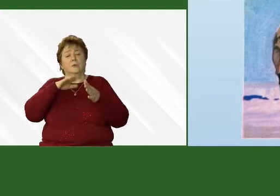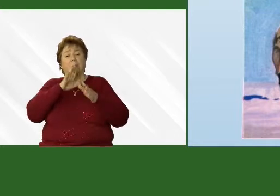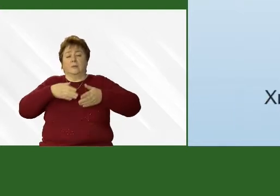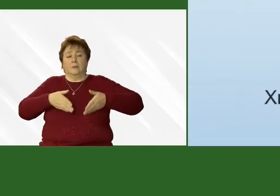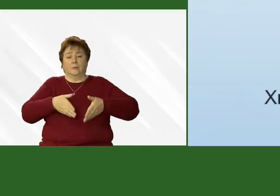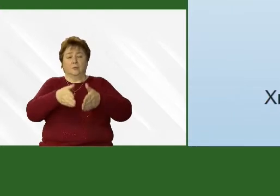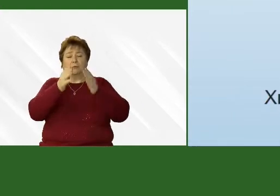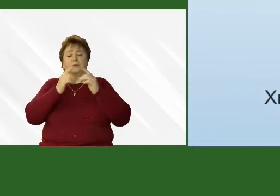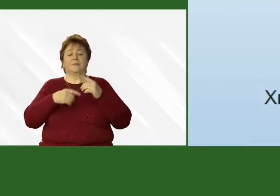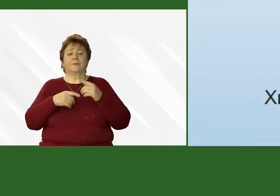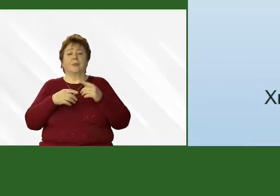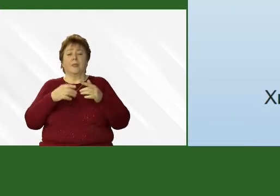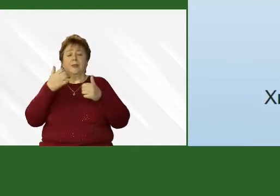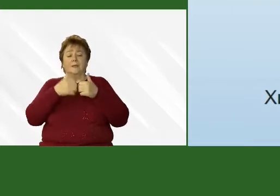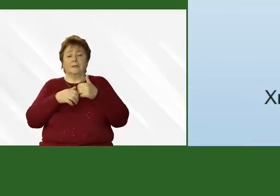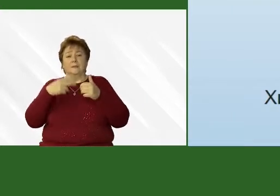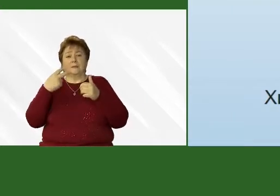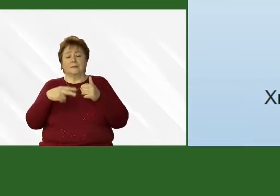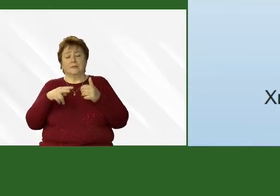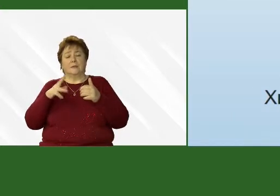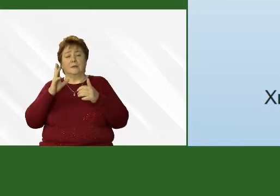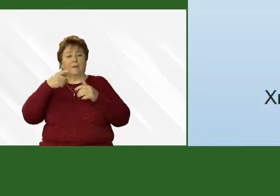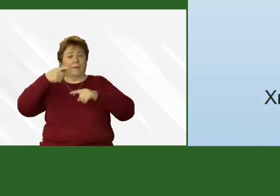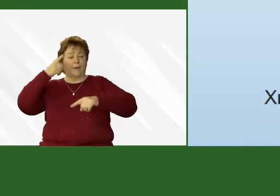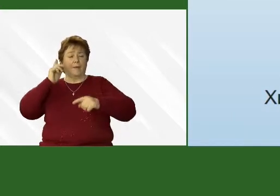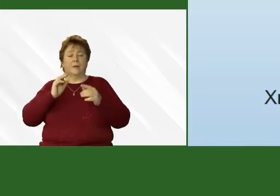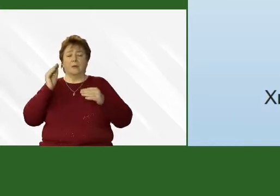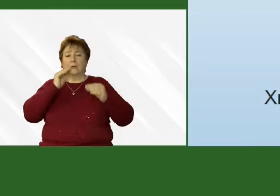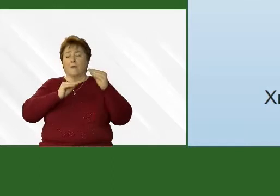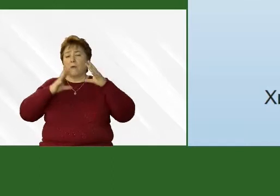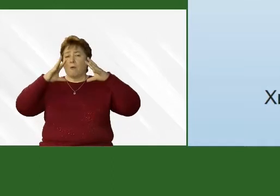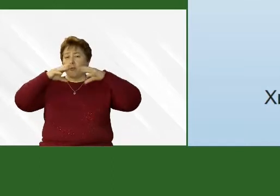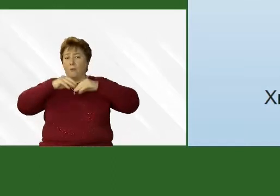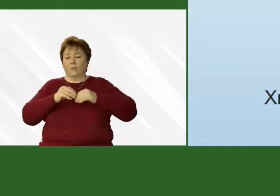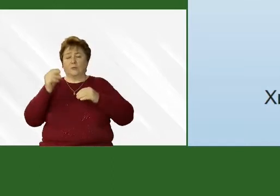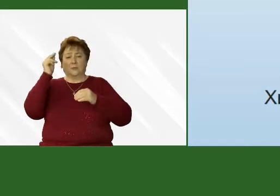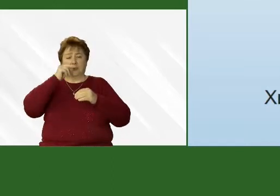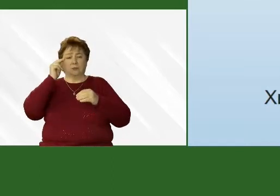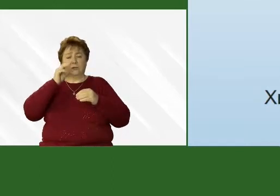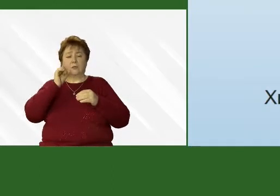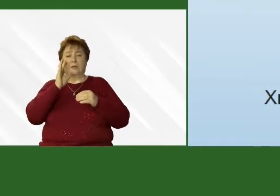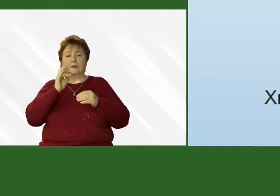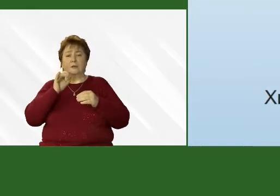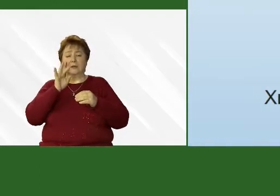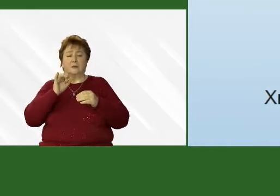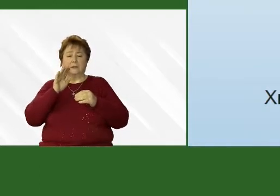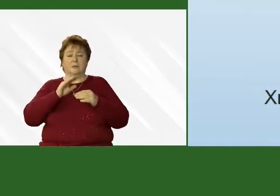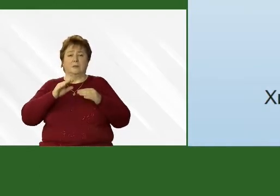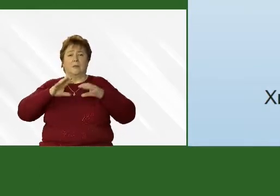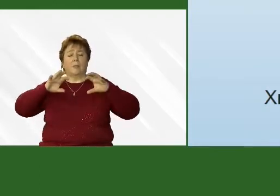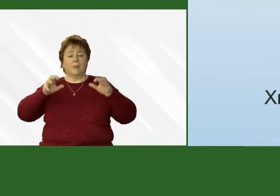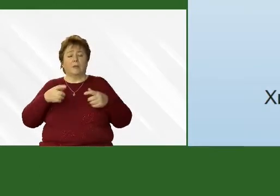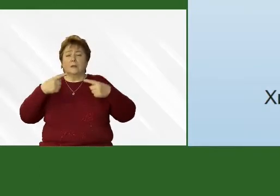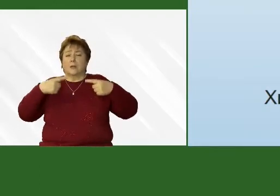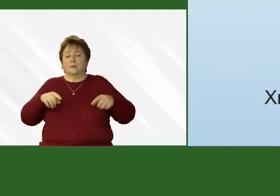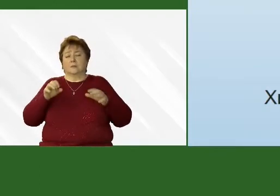пути. С середины 20 века началось комплексное изучение Антарктиды. На континенте